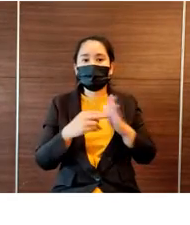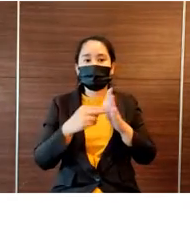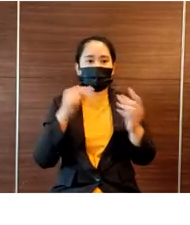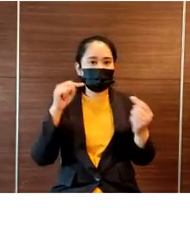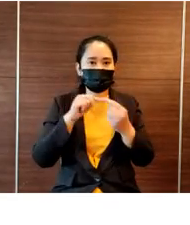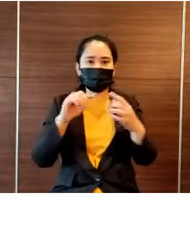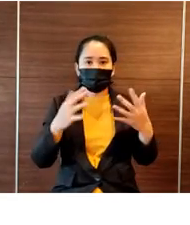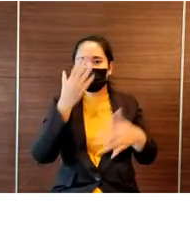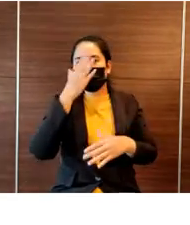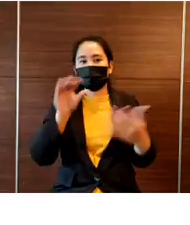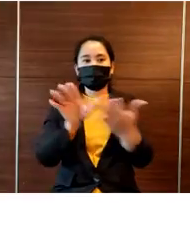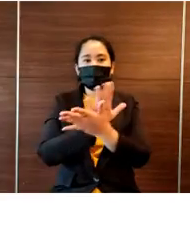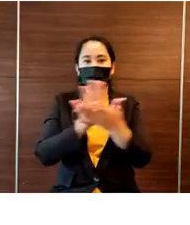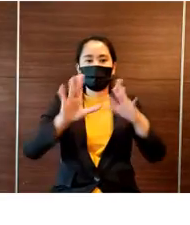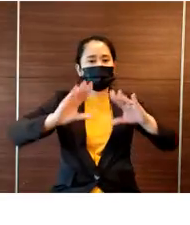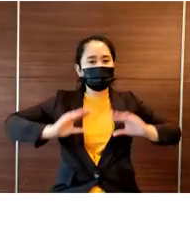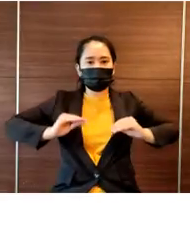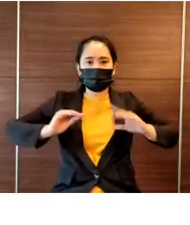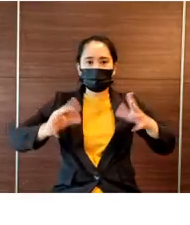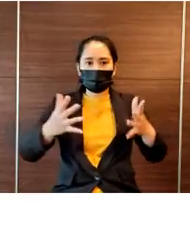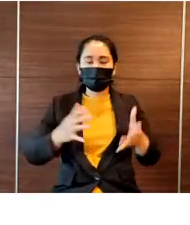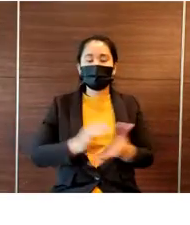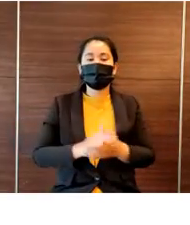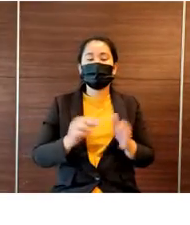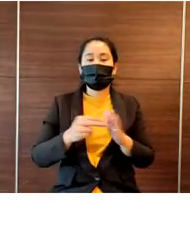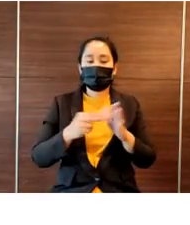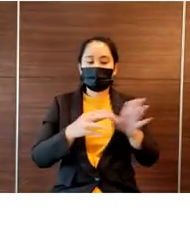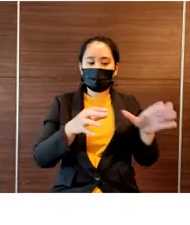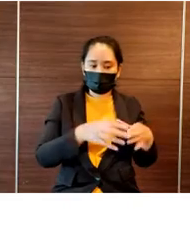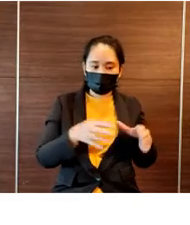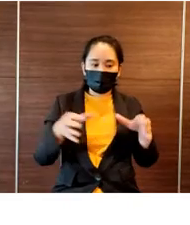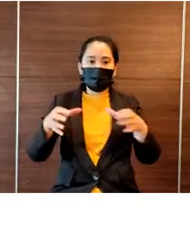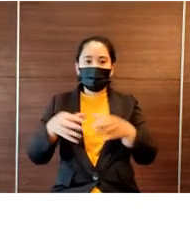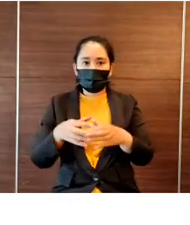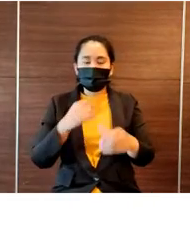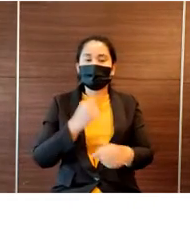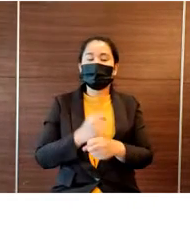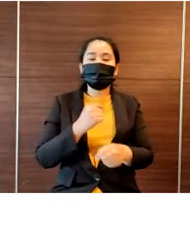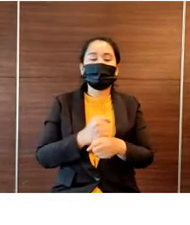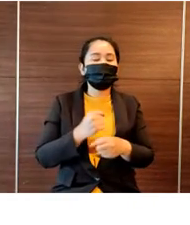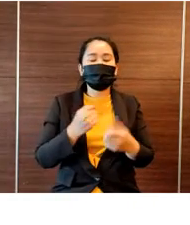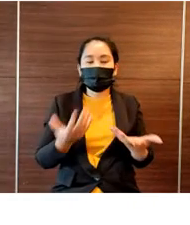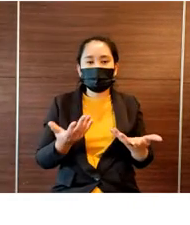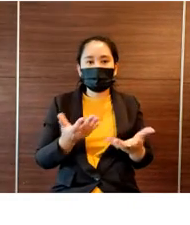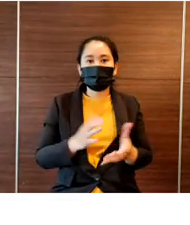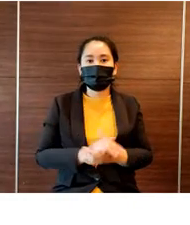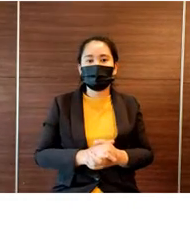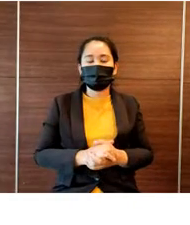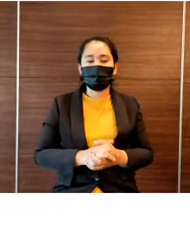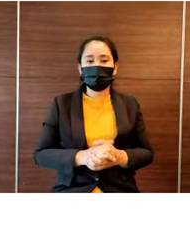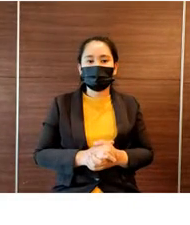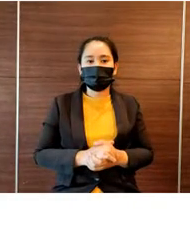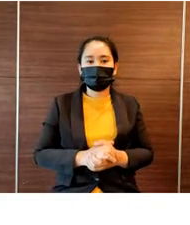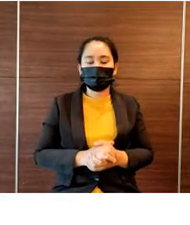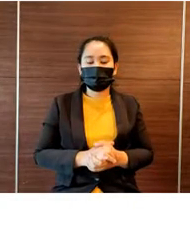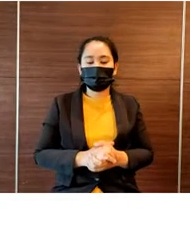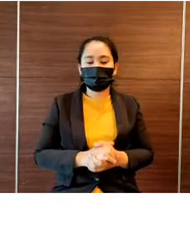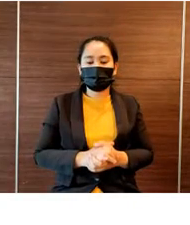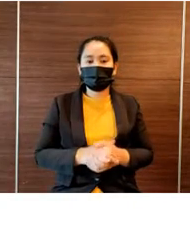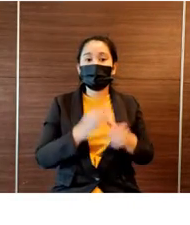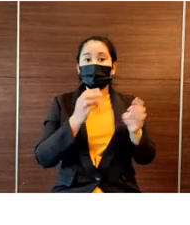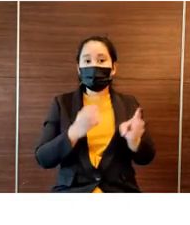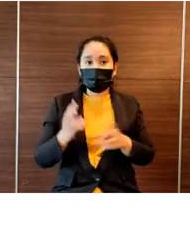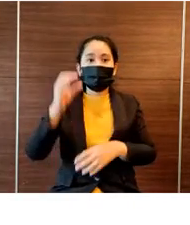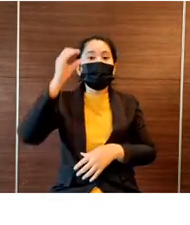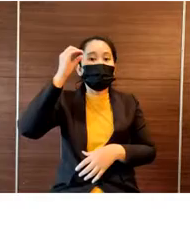อมรับมันจะจอย2กลุ่มนี้ยังไงให้ทำงานเพื่อซัพพอร์ตชุมชนให้ได้เชื่อว่ามันมีความ